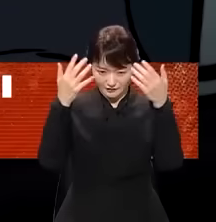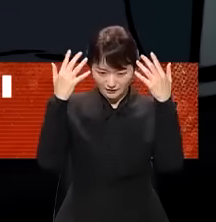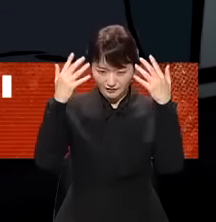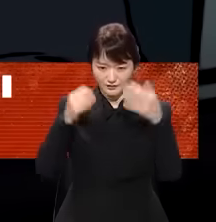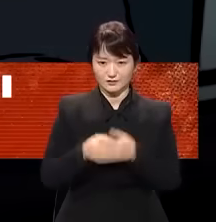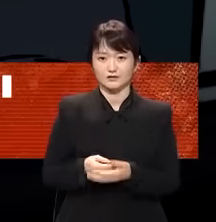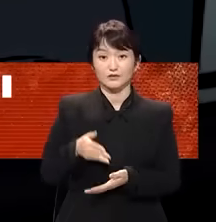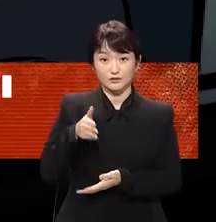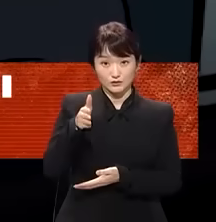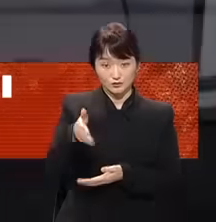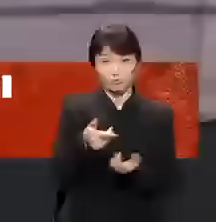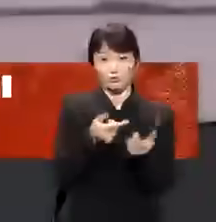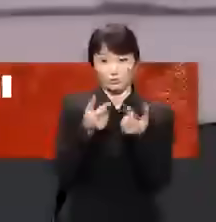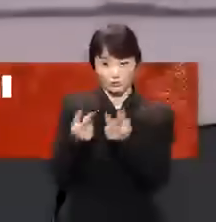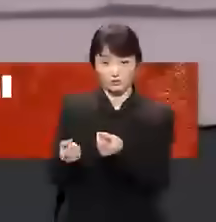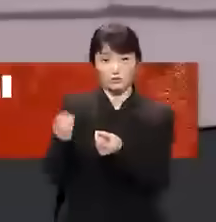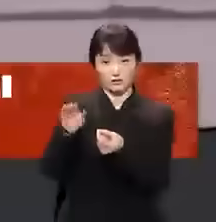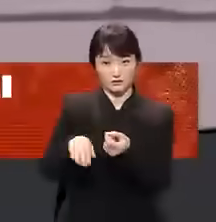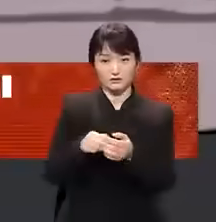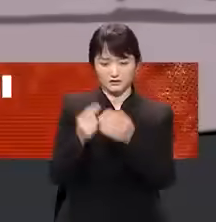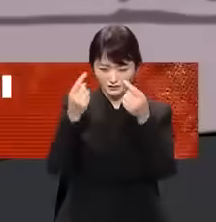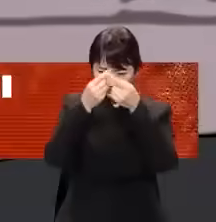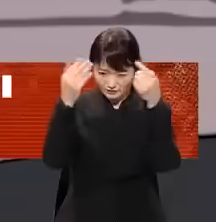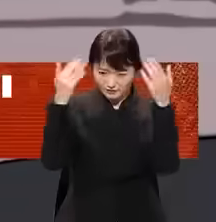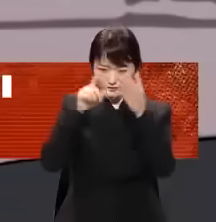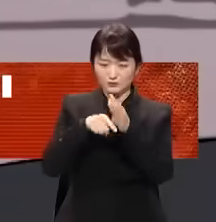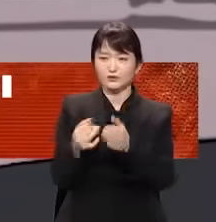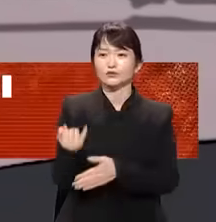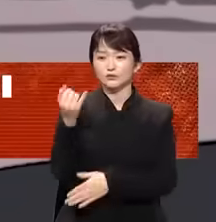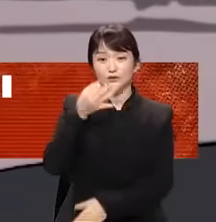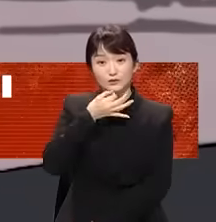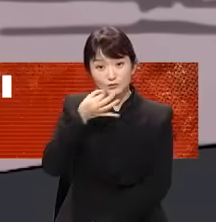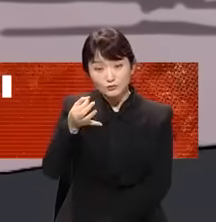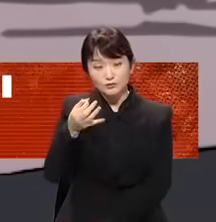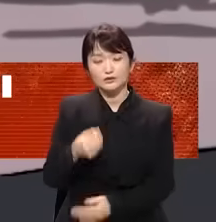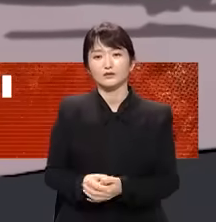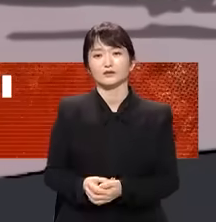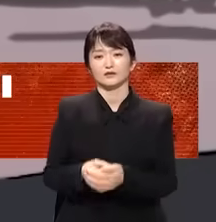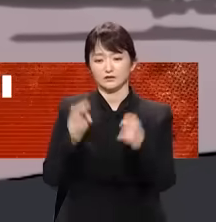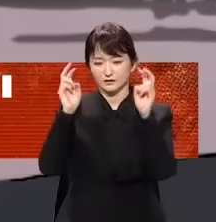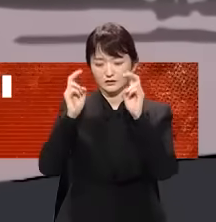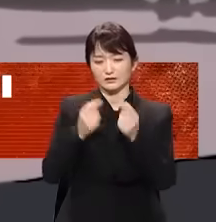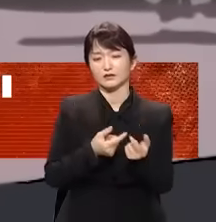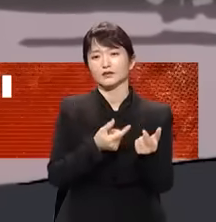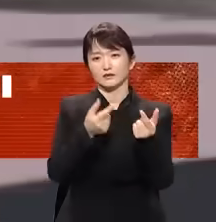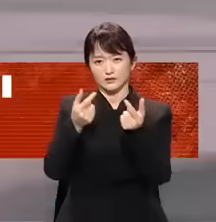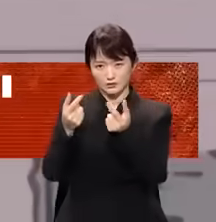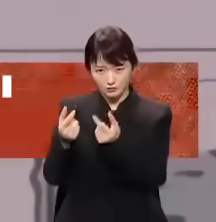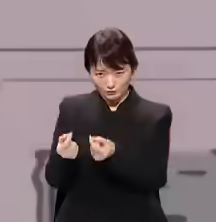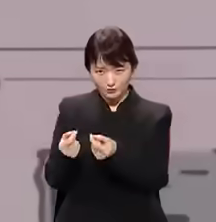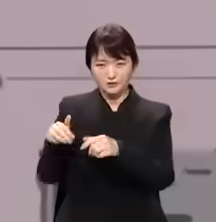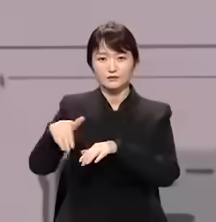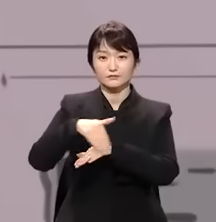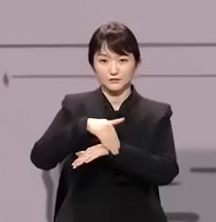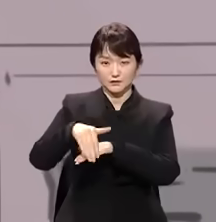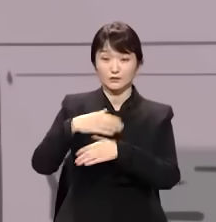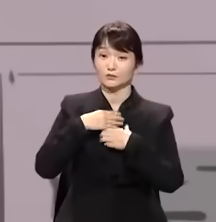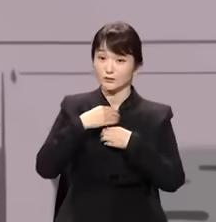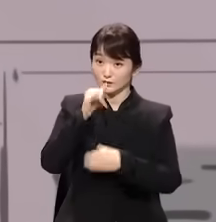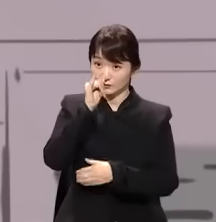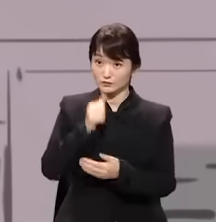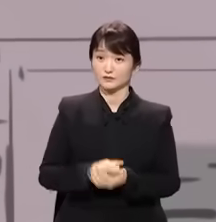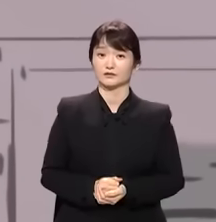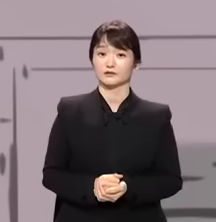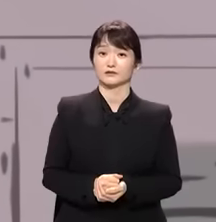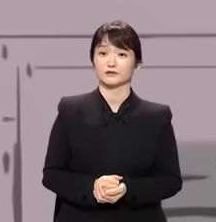나왔어도 물론 대학때부터 원래 누나라고 부르다가 그게 또 같은 회사로 이어져서 편해서 그런 거일 수도 있겠지만 저